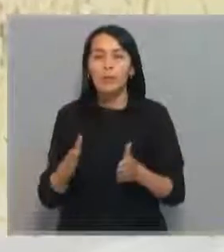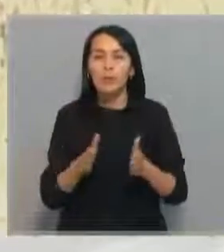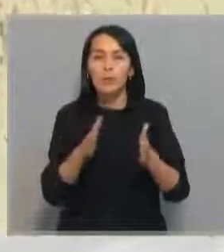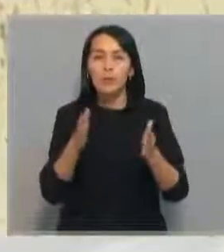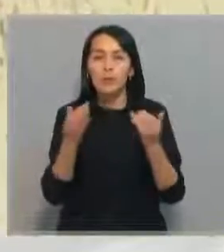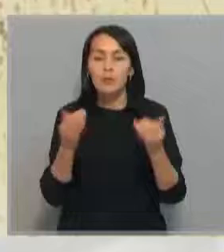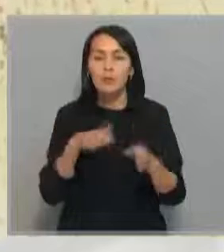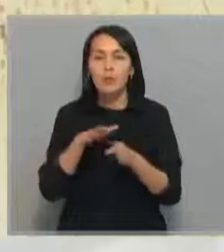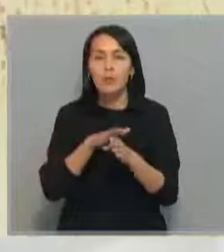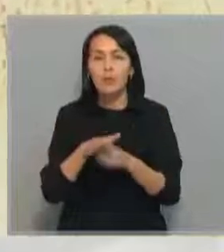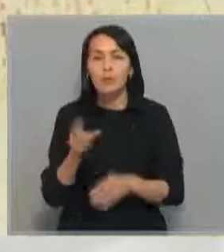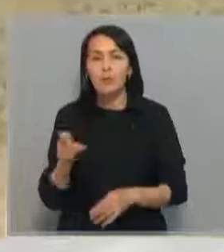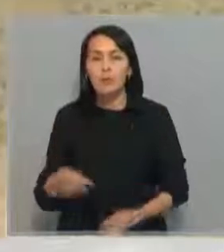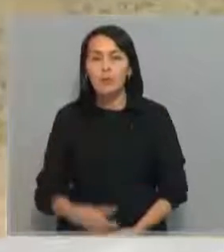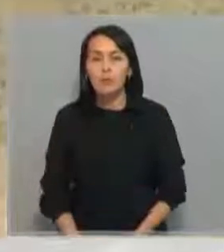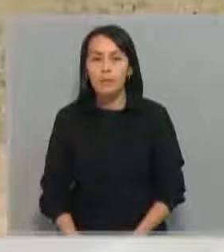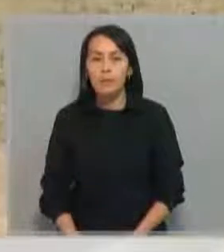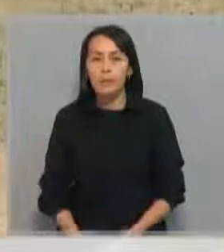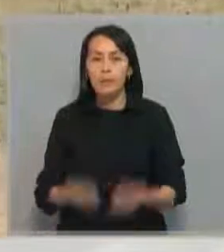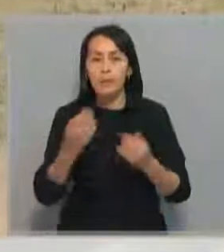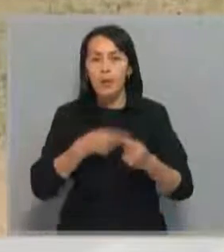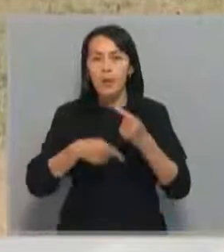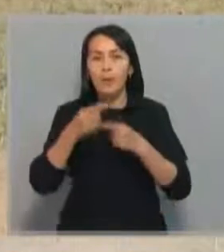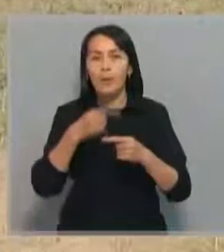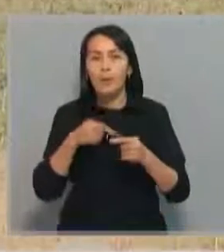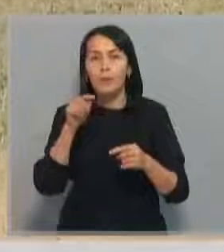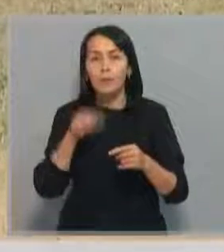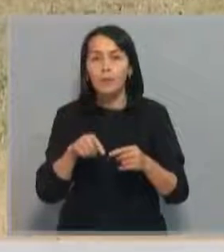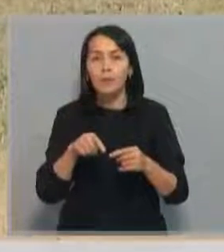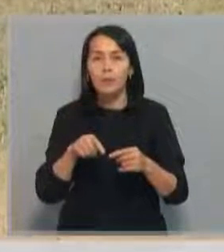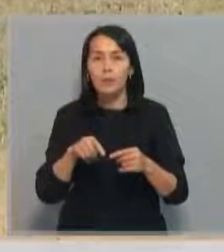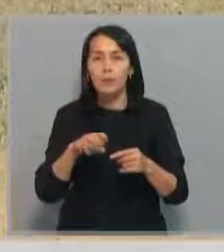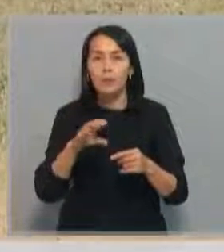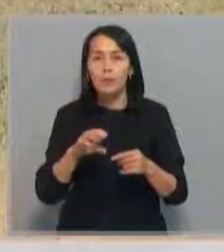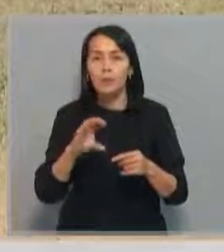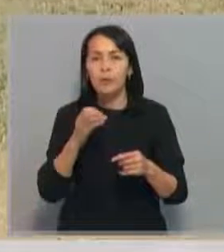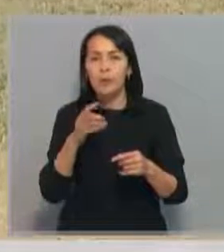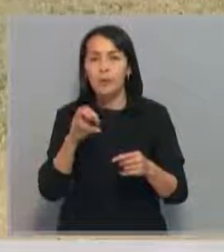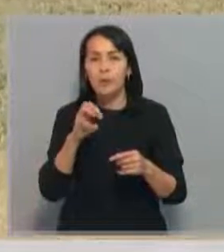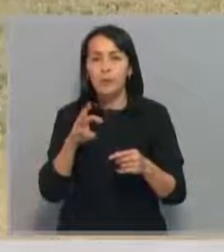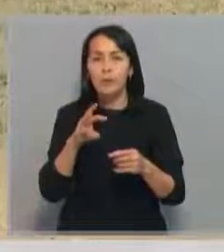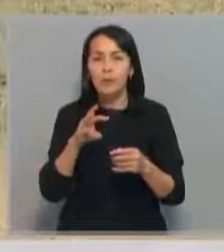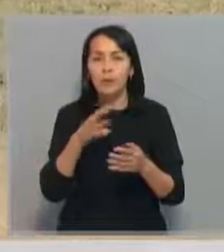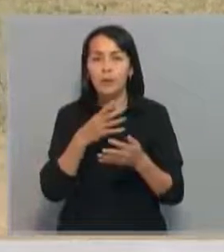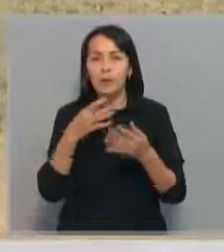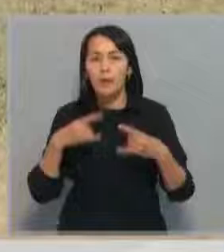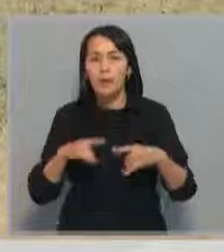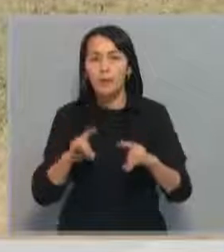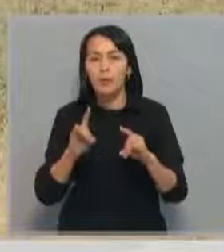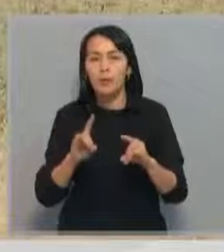дейді ұйымдастырушылар. Мына бабаларымыз сол түгел Сиқым түгел бабадан тараған Кекбай,